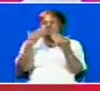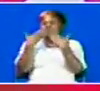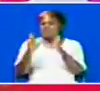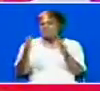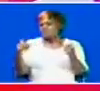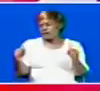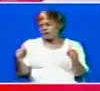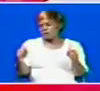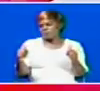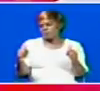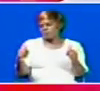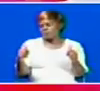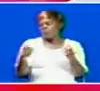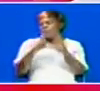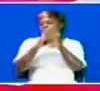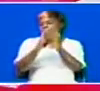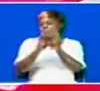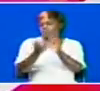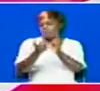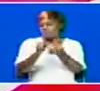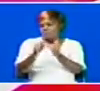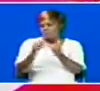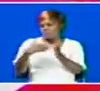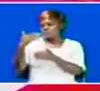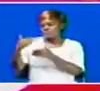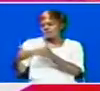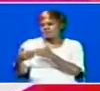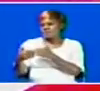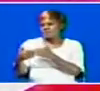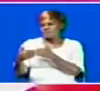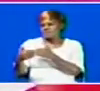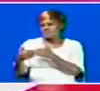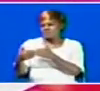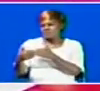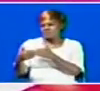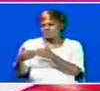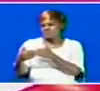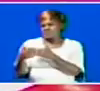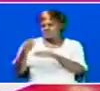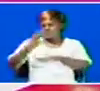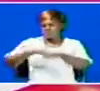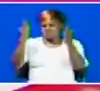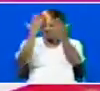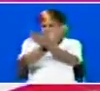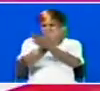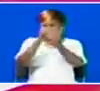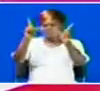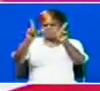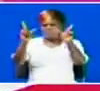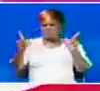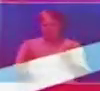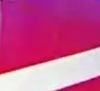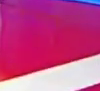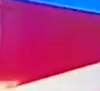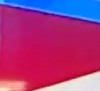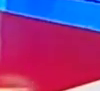yet because Robinson Okeny is up next with the day's sports. You want to make a date with him in a couple of minutes. Have a good night. I'm Linda Ogutu.